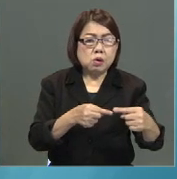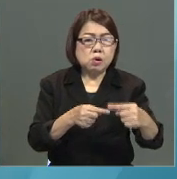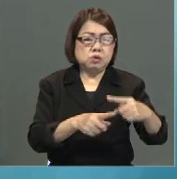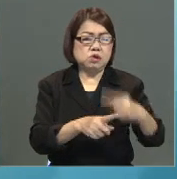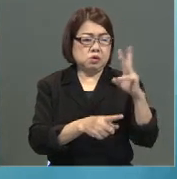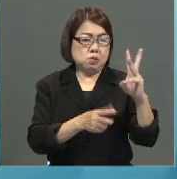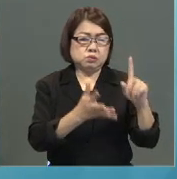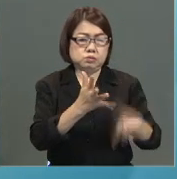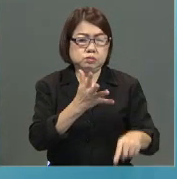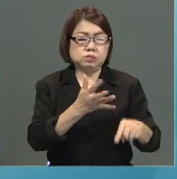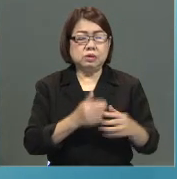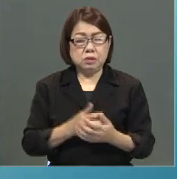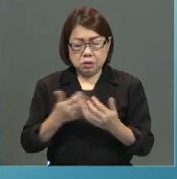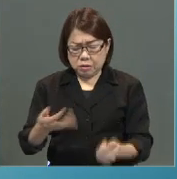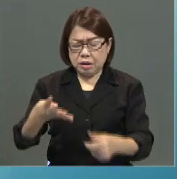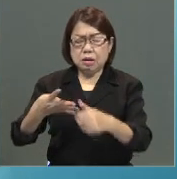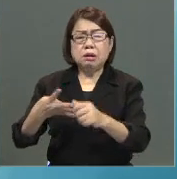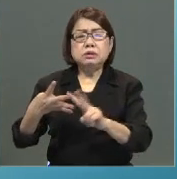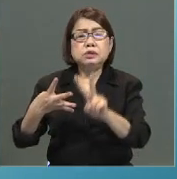มิถุนายนนี้วันนี้เราอยู่ในระยะที่ 2